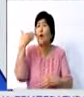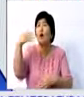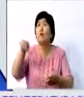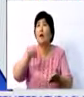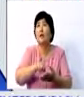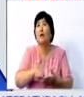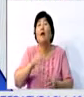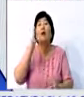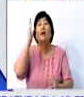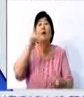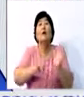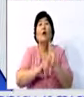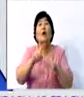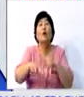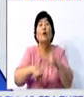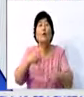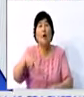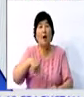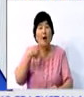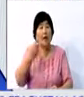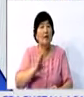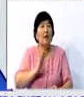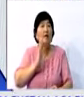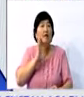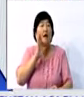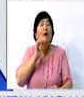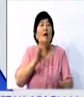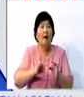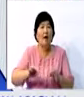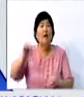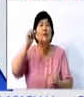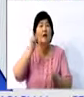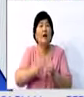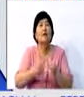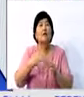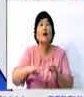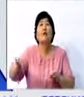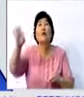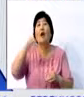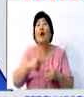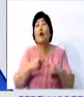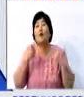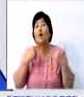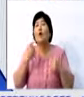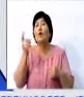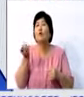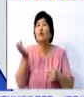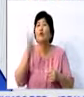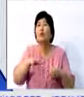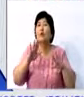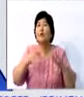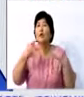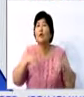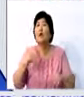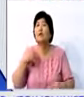байрағысың. Келер ұрпақ айтатындай таңғылып, атсын әргез арайланып таңгүліп, жүз шайырдың мекенінен